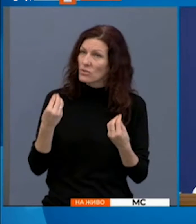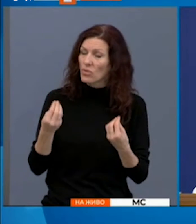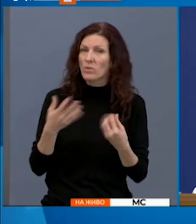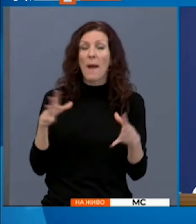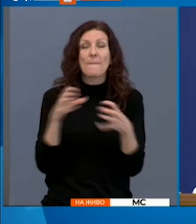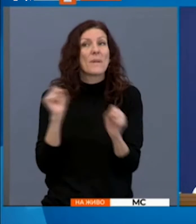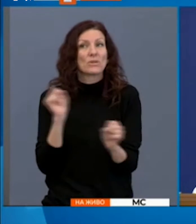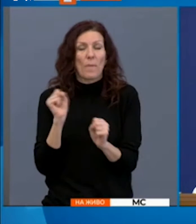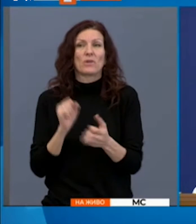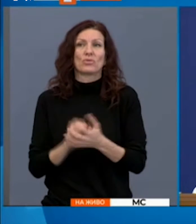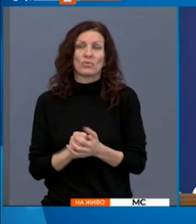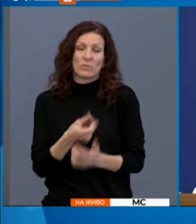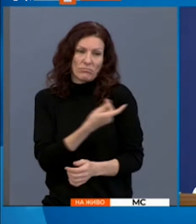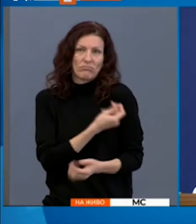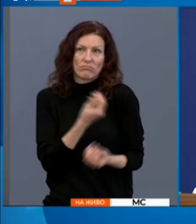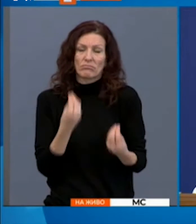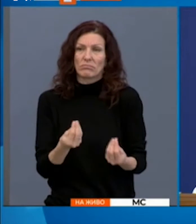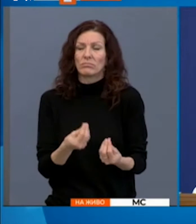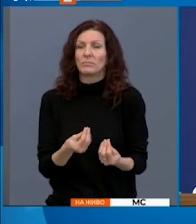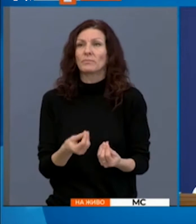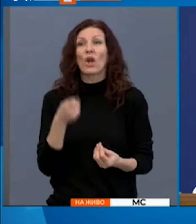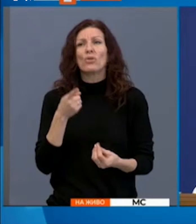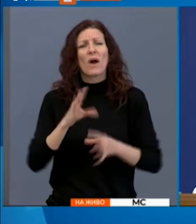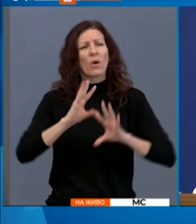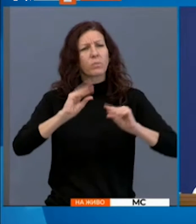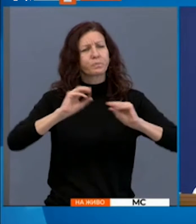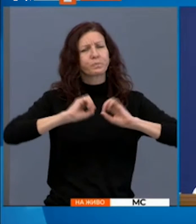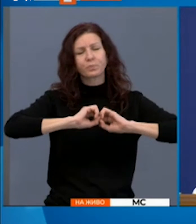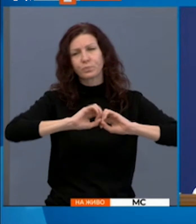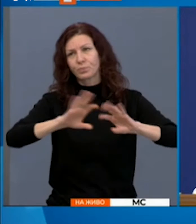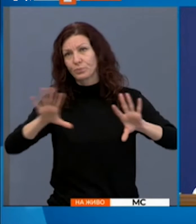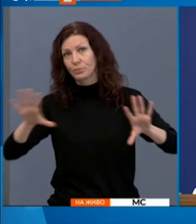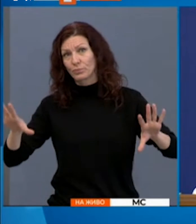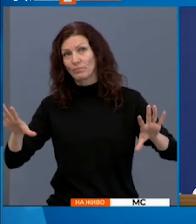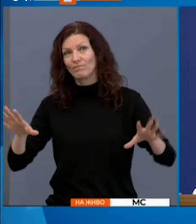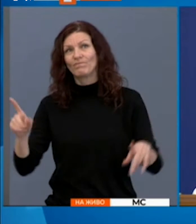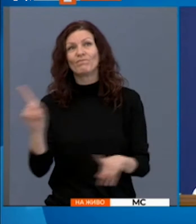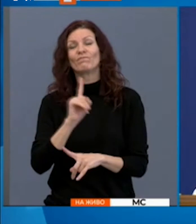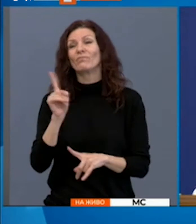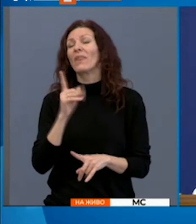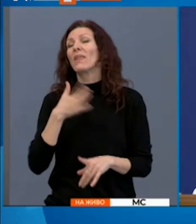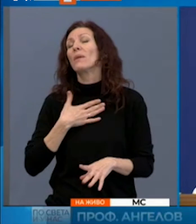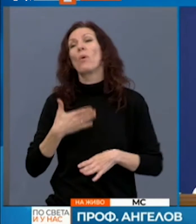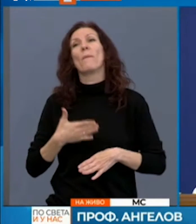за безопасност на ваксината. И това, което се разпространява, не ни